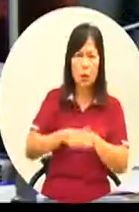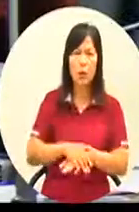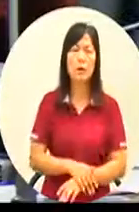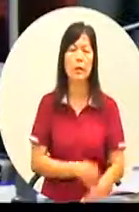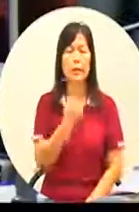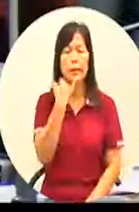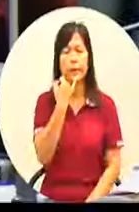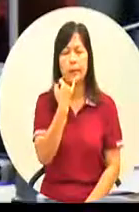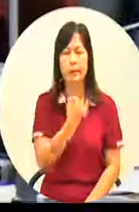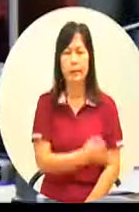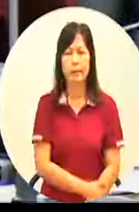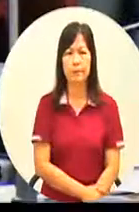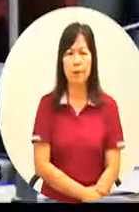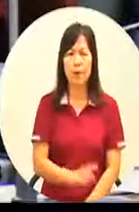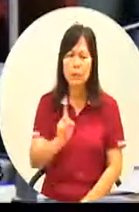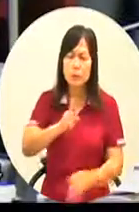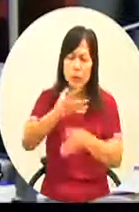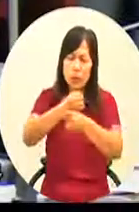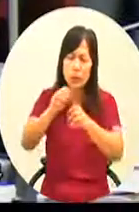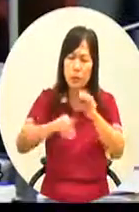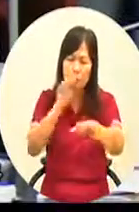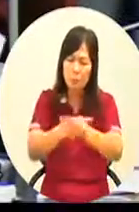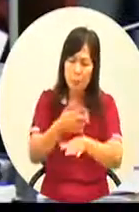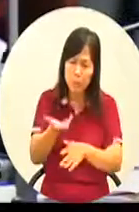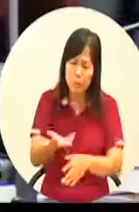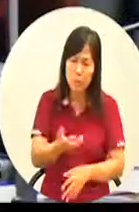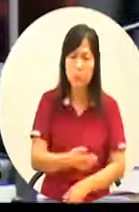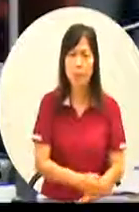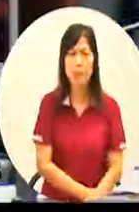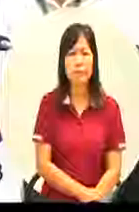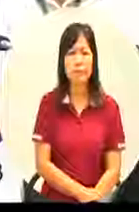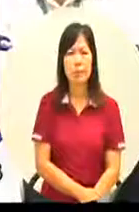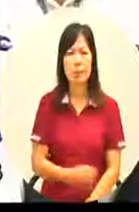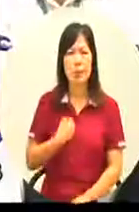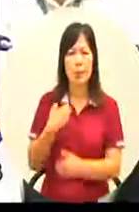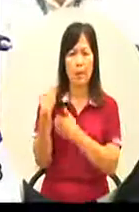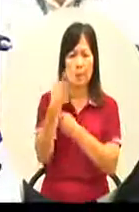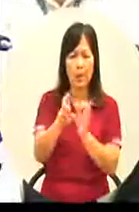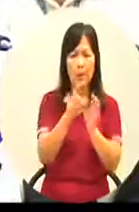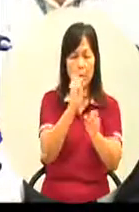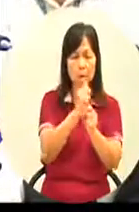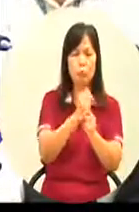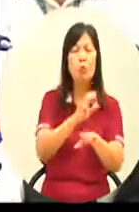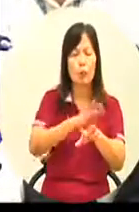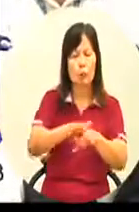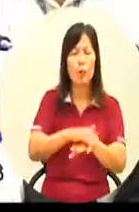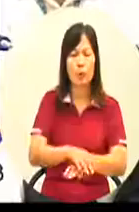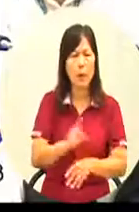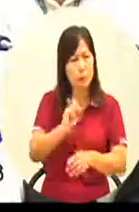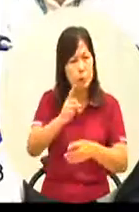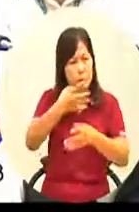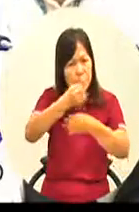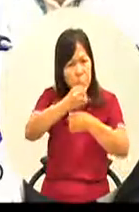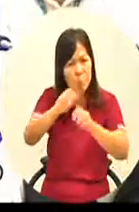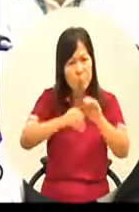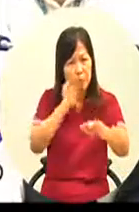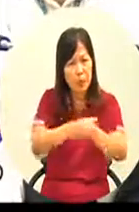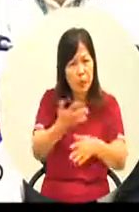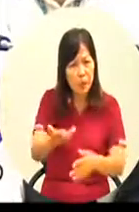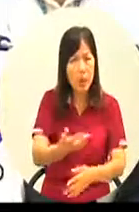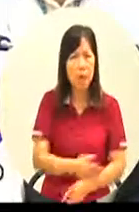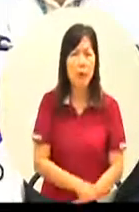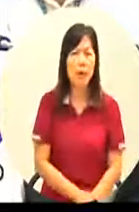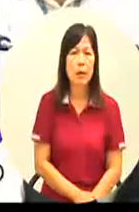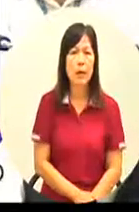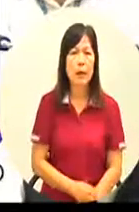好，谢谢。啊，何时可以完成？ 我一定交班请你做啊。 什么时阵会好？ 给